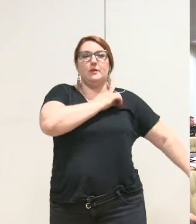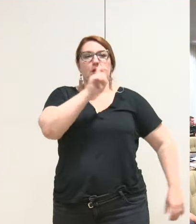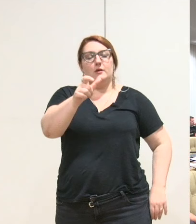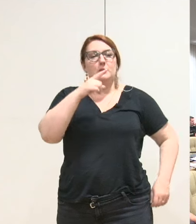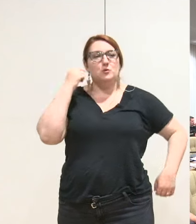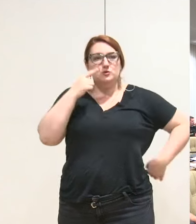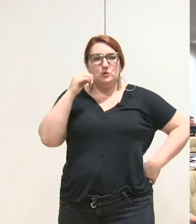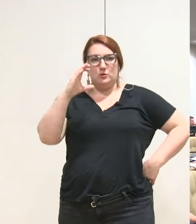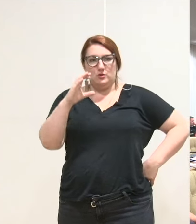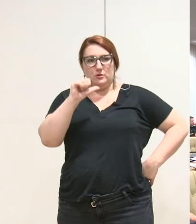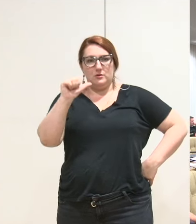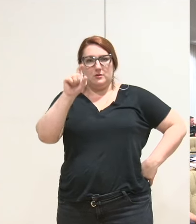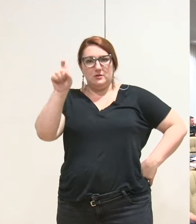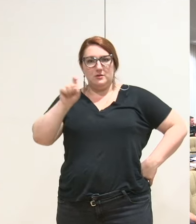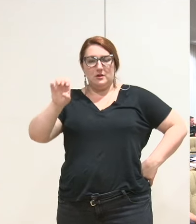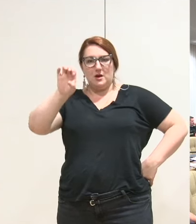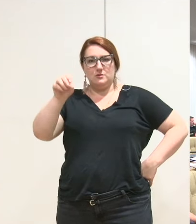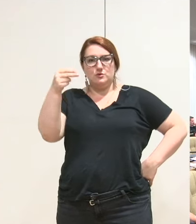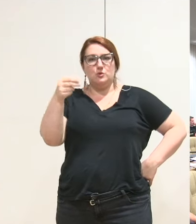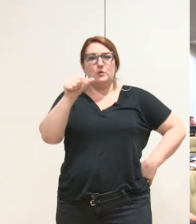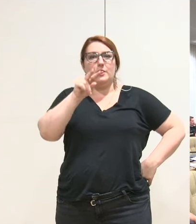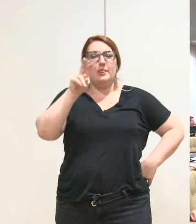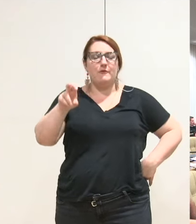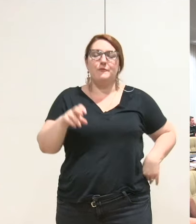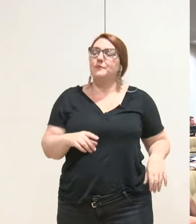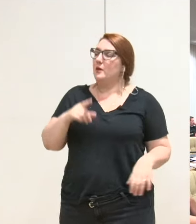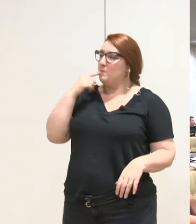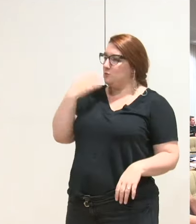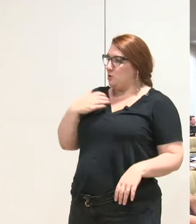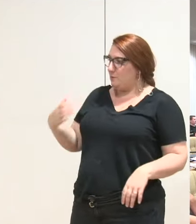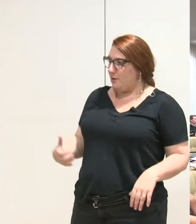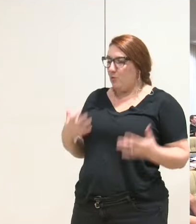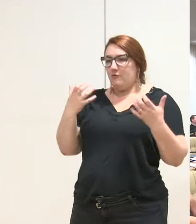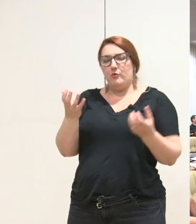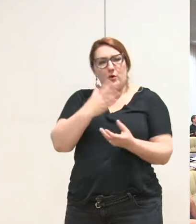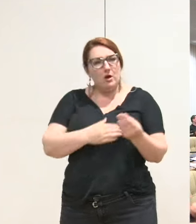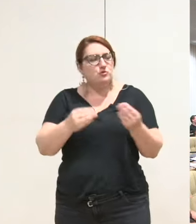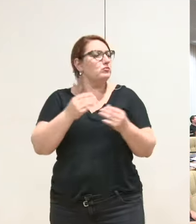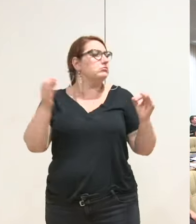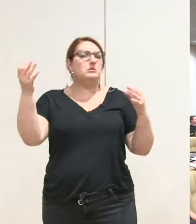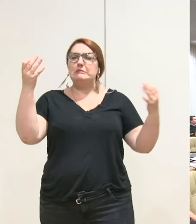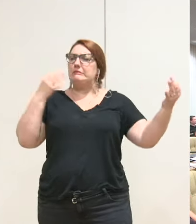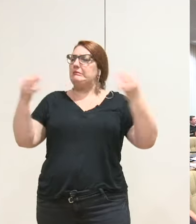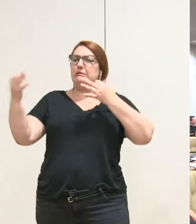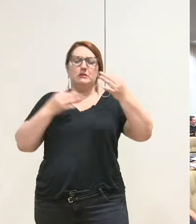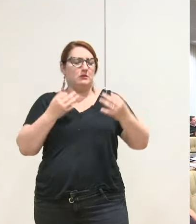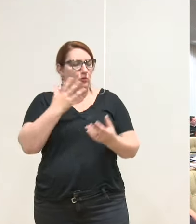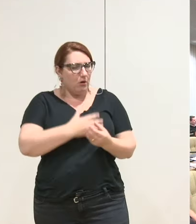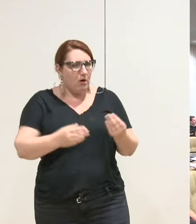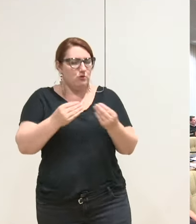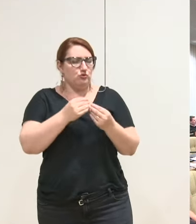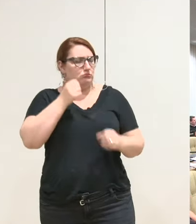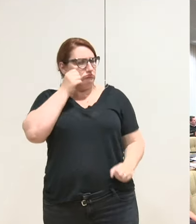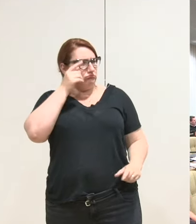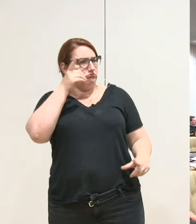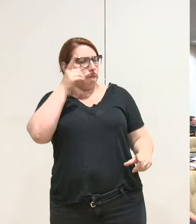casenev moi je voudrais ajouter un élément d'étonnement à tout ce qui a été dit c'est le